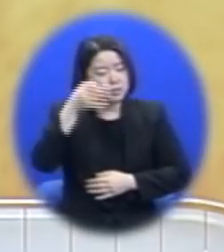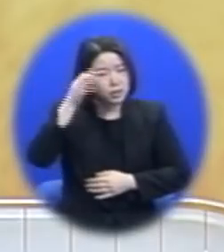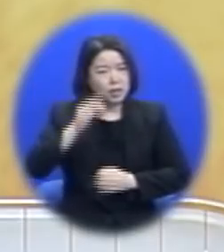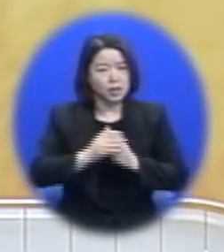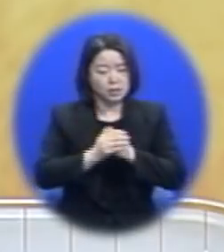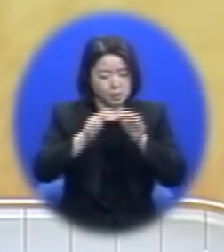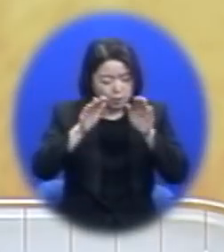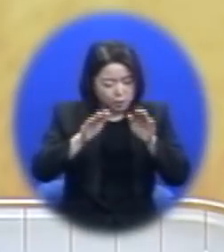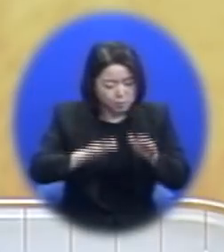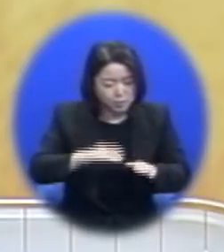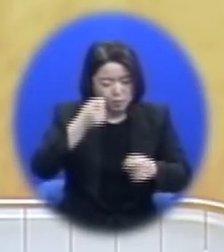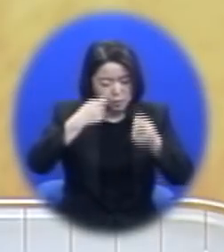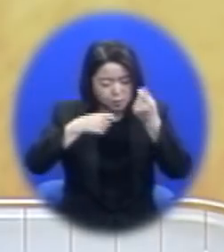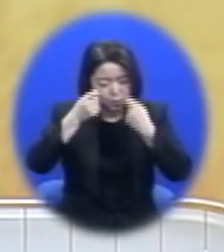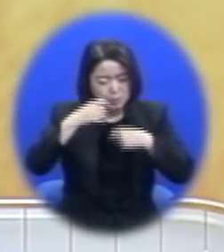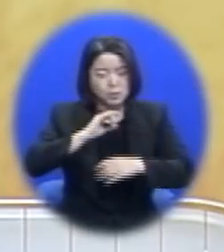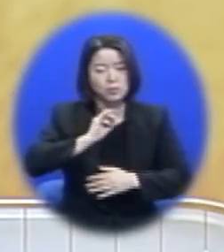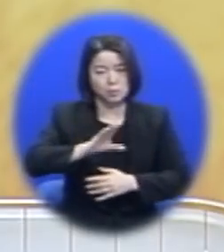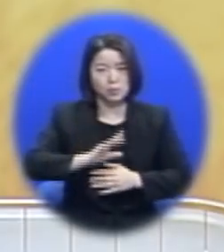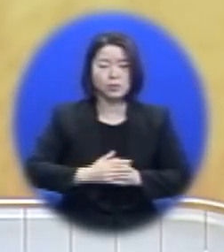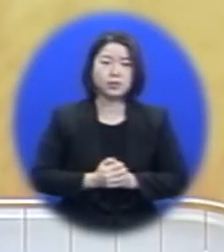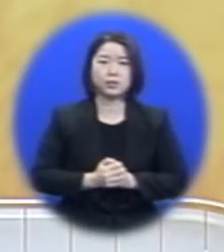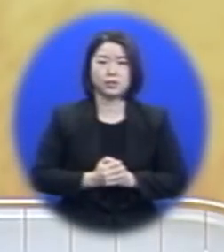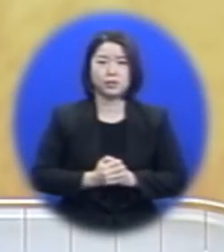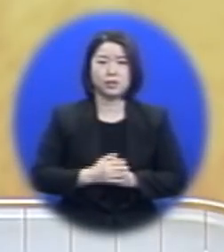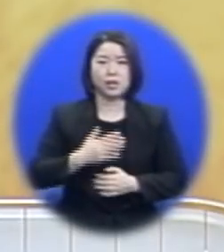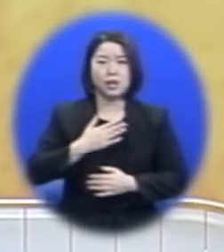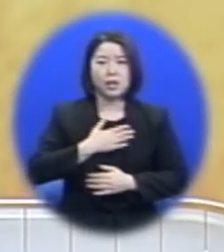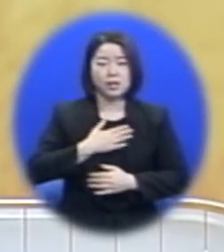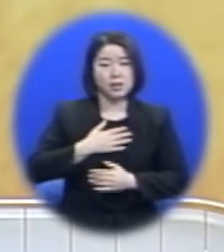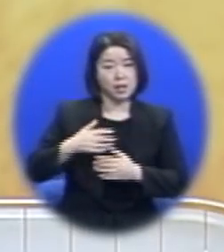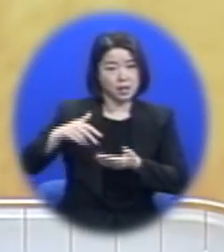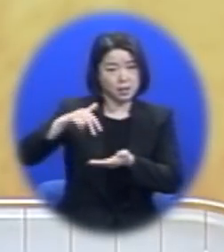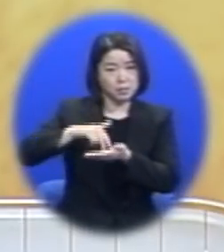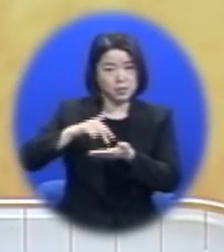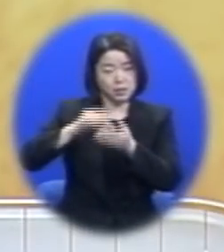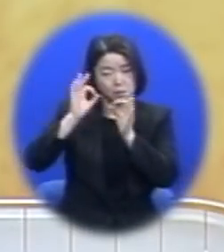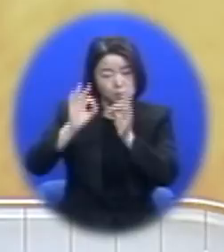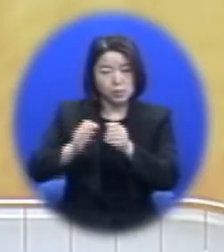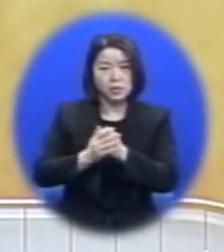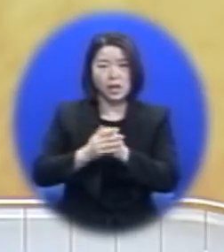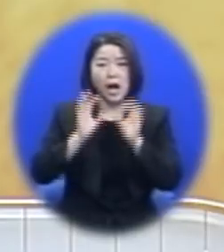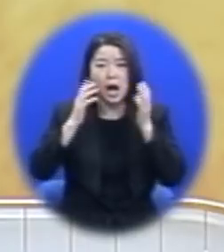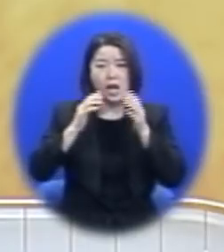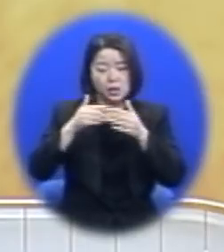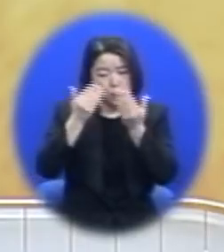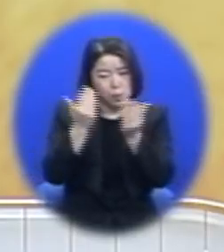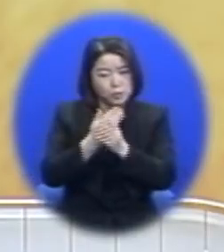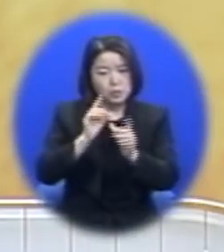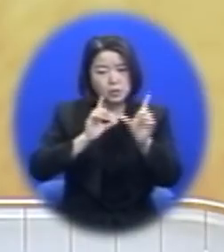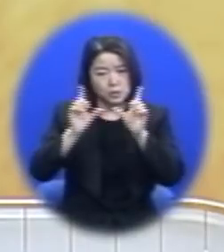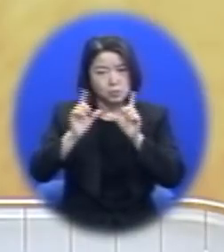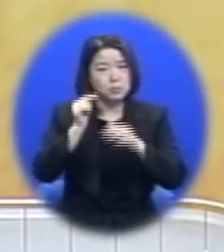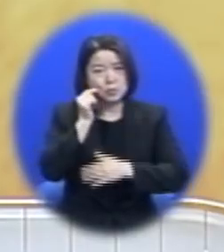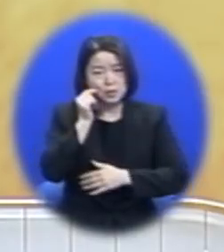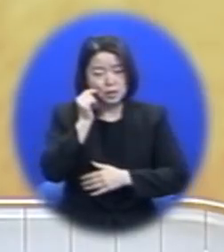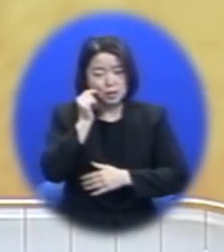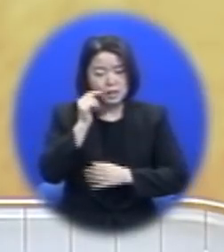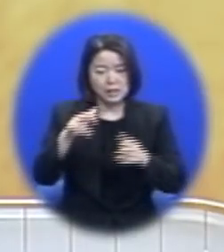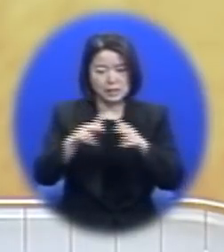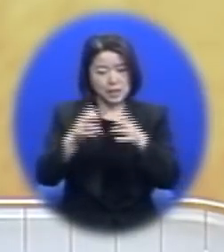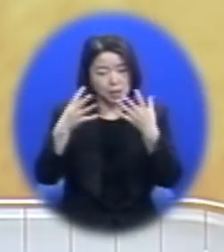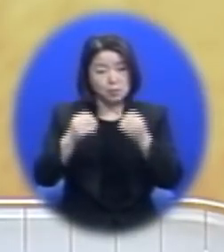울 수밖에 없었습니다. 내 편에서 우리 아이는 온전치 못한 모습, 장애가 많은